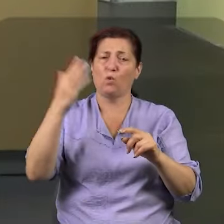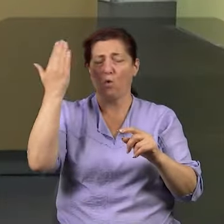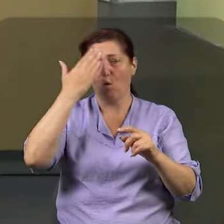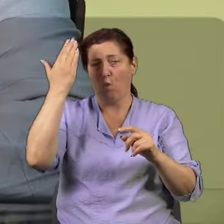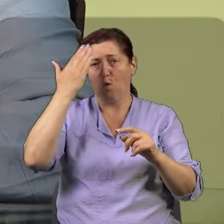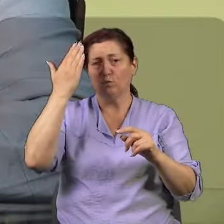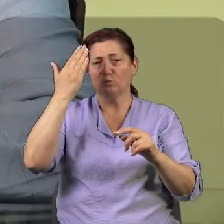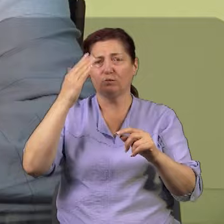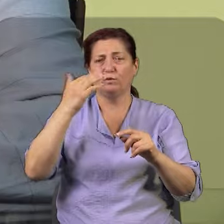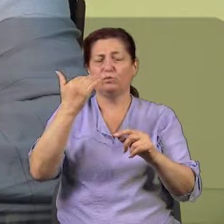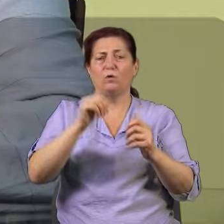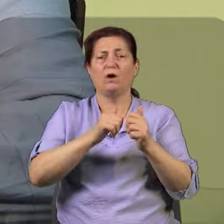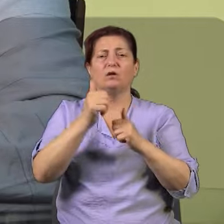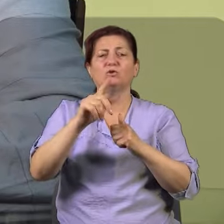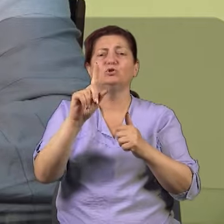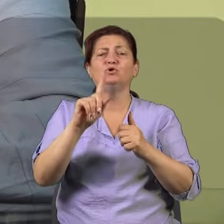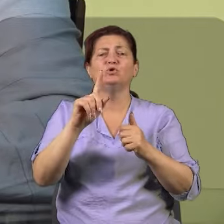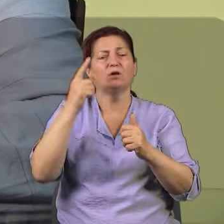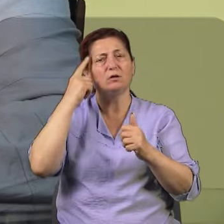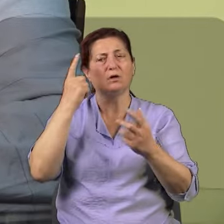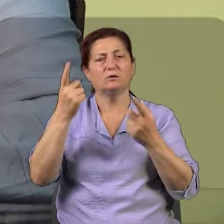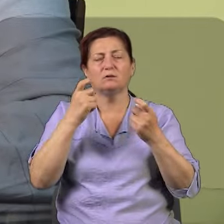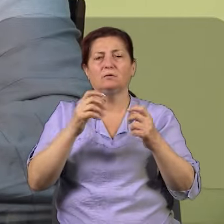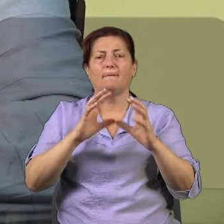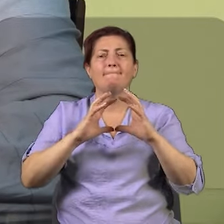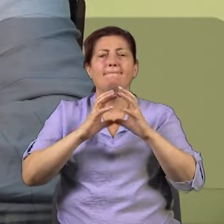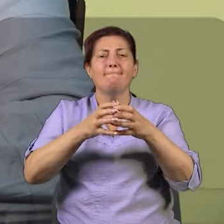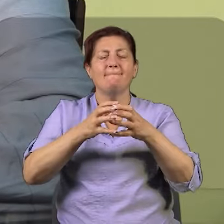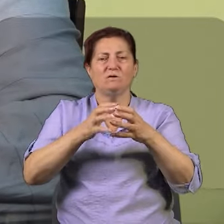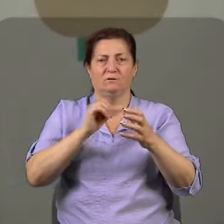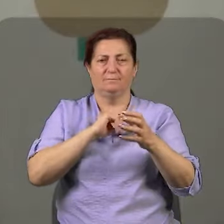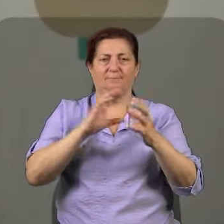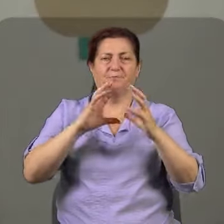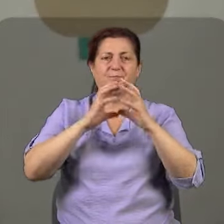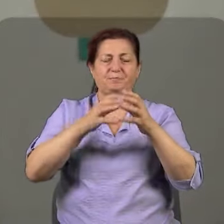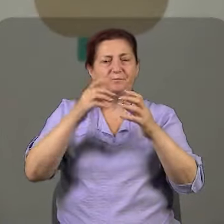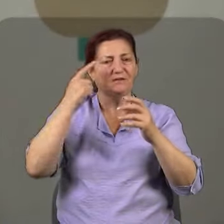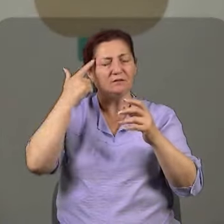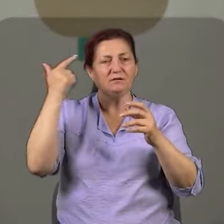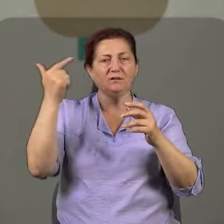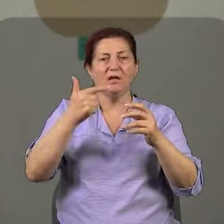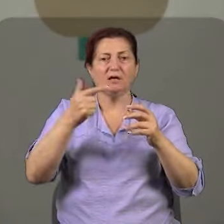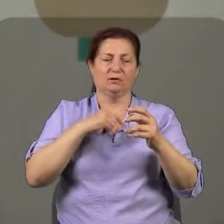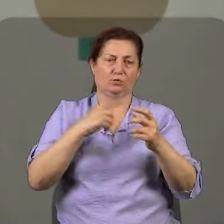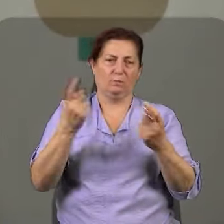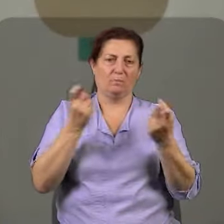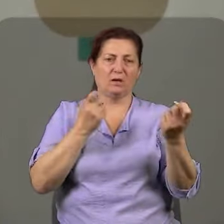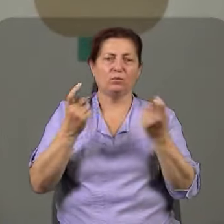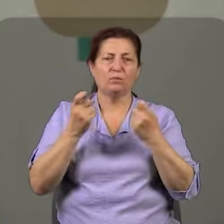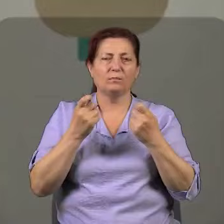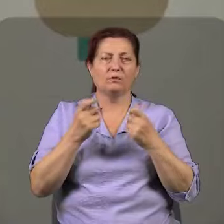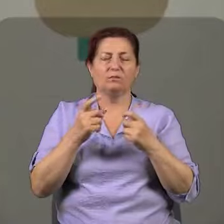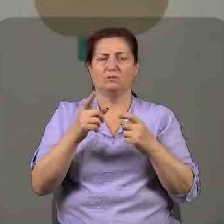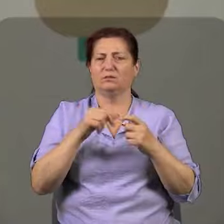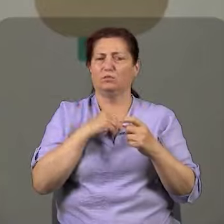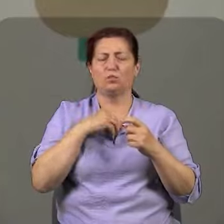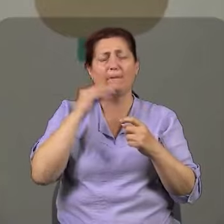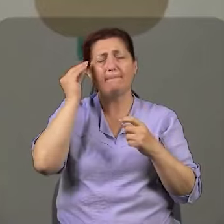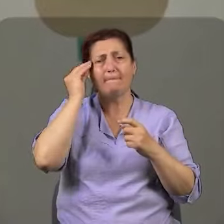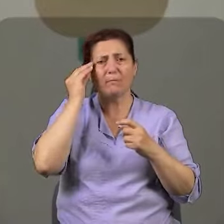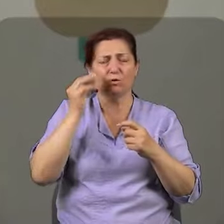հիմնականում, ասենք, ի՞նչն է իրենց հասանելի, միջազգային միտումները, աշխարհում գիտական միտումները, բայց այդ միտումները կարող ընդհանրապես կապ չունենան